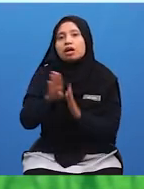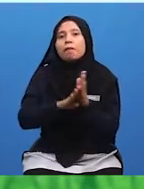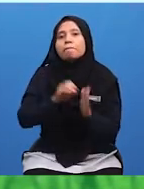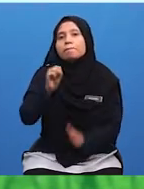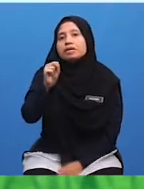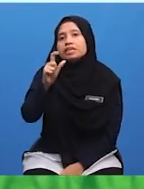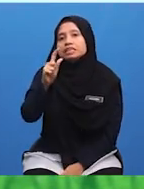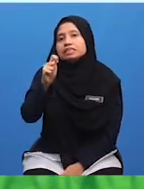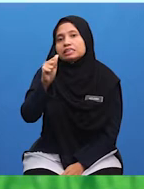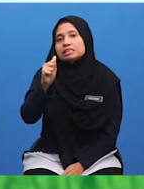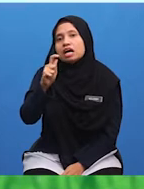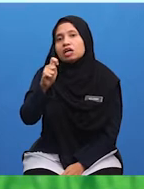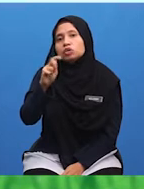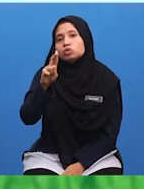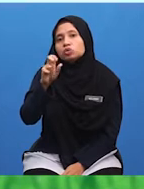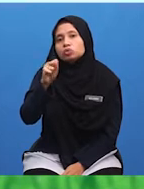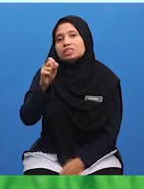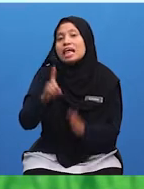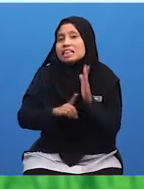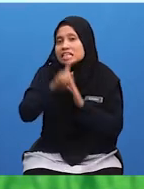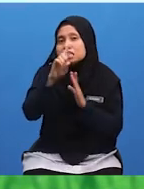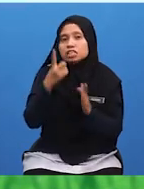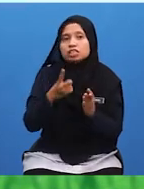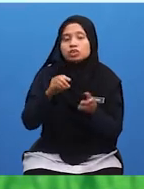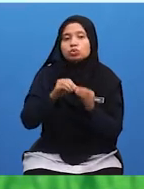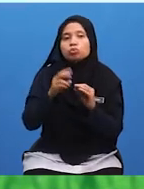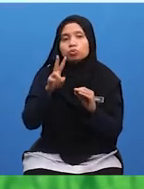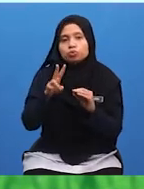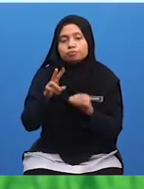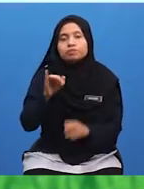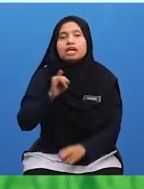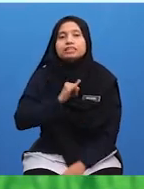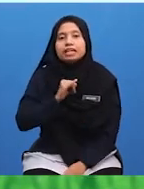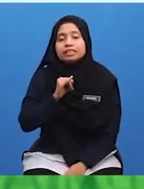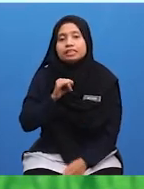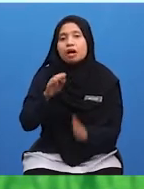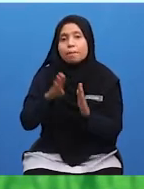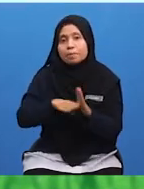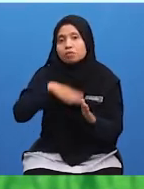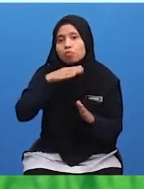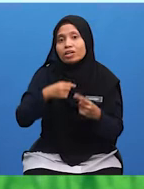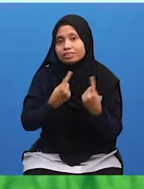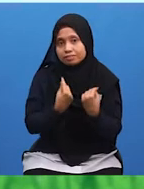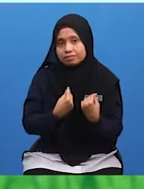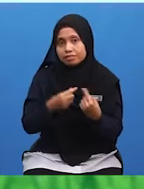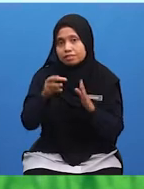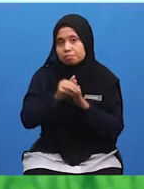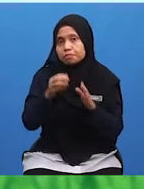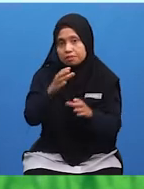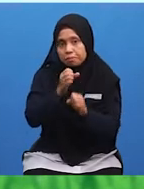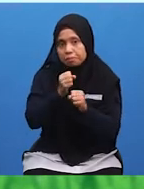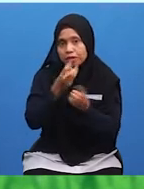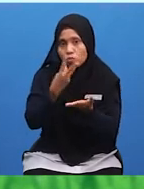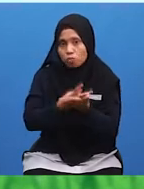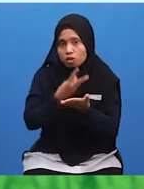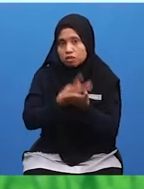Jawapan bagi soalan yang kedua. Saya berpuas hati mendapat wang